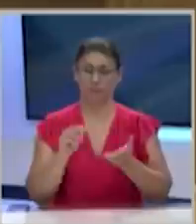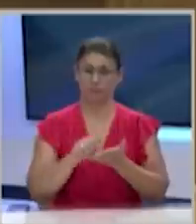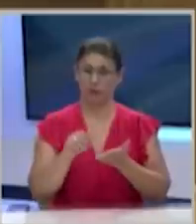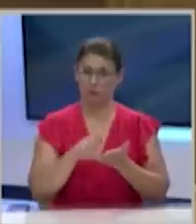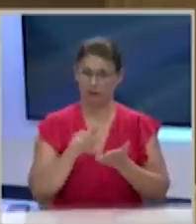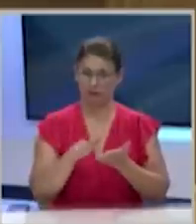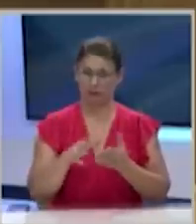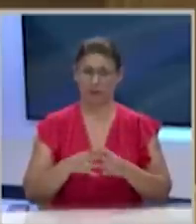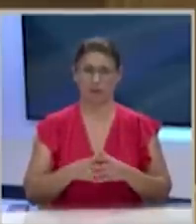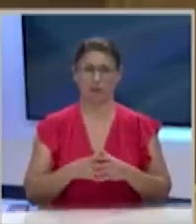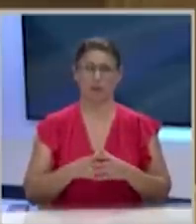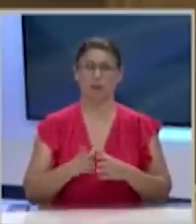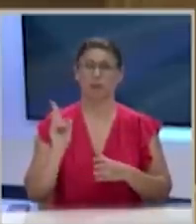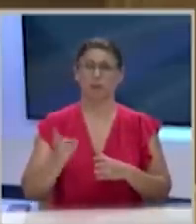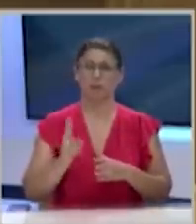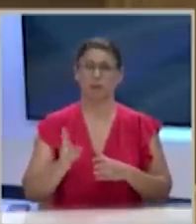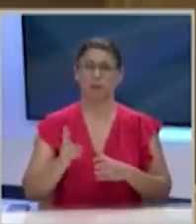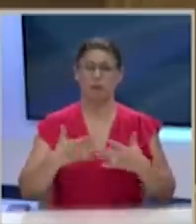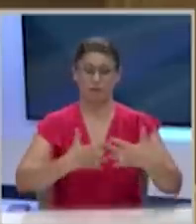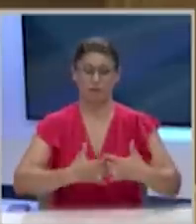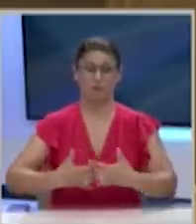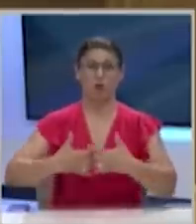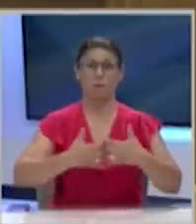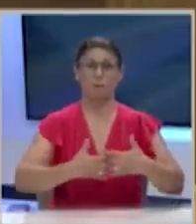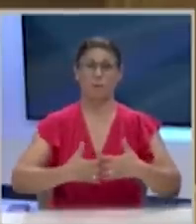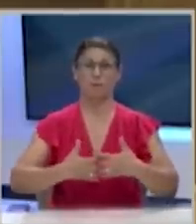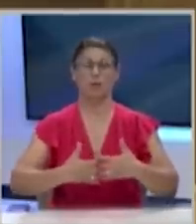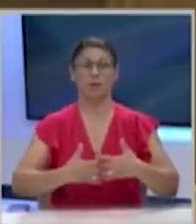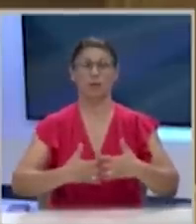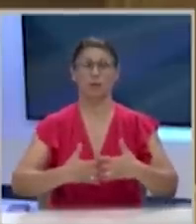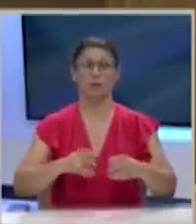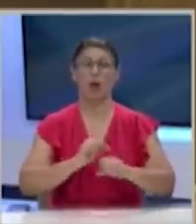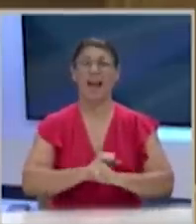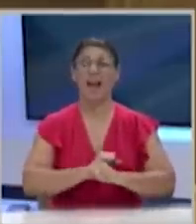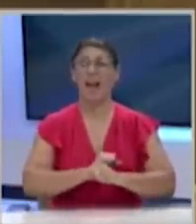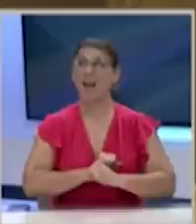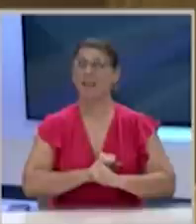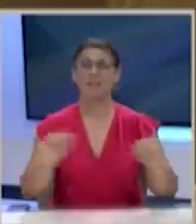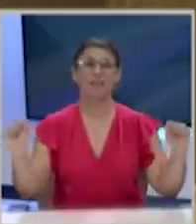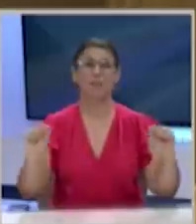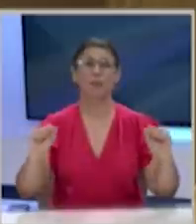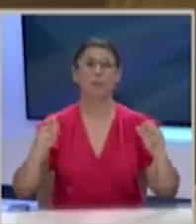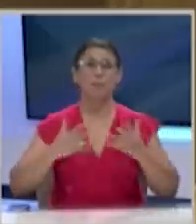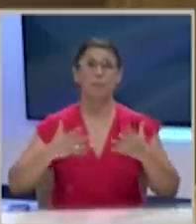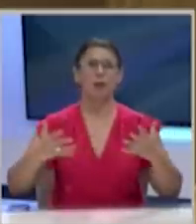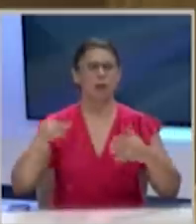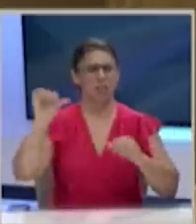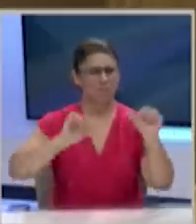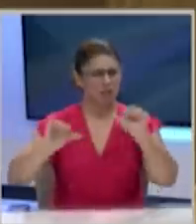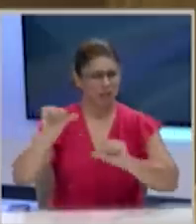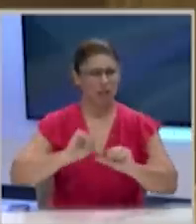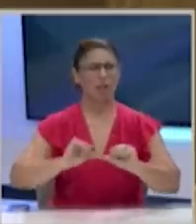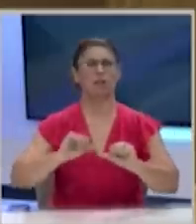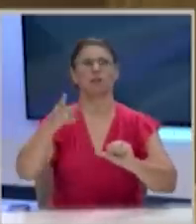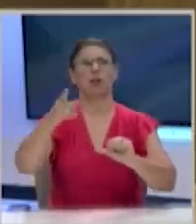αποφευχθεί, τον κίνδυνο ενός βιομηχανικού ατυχήματος μεγάλης έκτασης. Μιλάμε για χημικές βιομηχανίες,